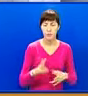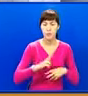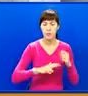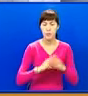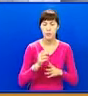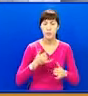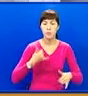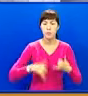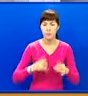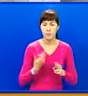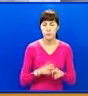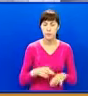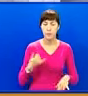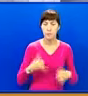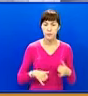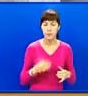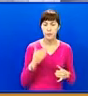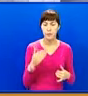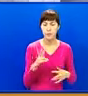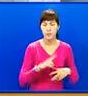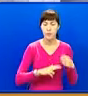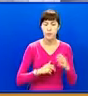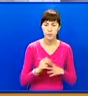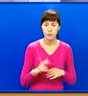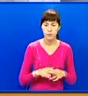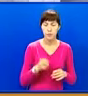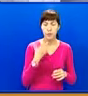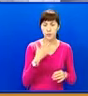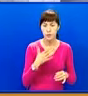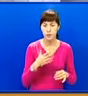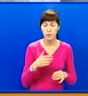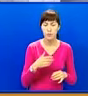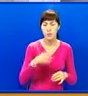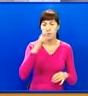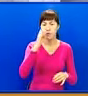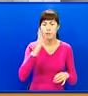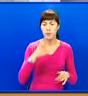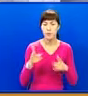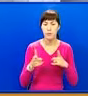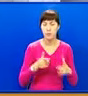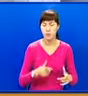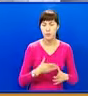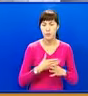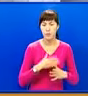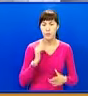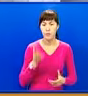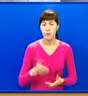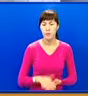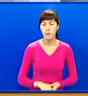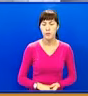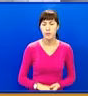құрылысшысы мұғалімдер. Олай болса мұғалімдер өз құрылыстарыңызды жақсылап қалап, елдің болашағын жасауға үлкен өз